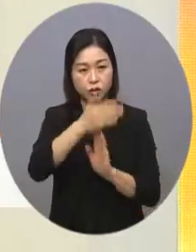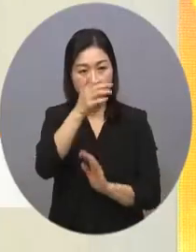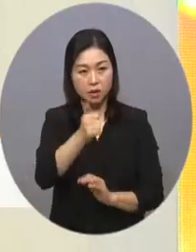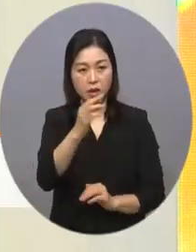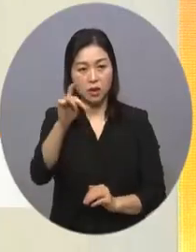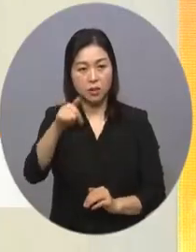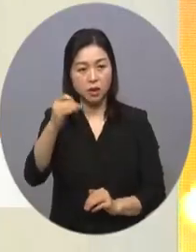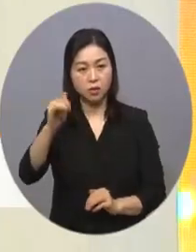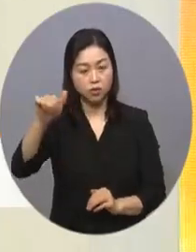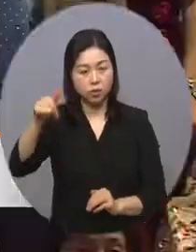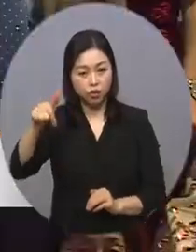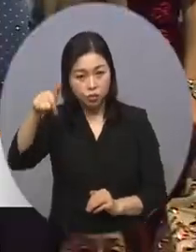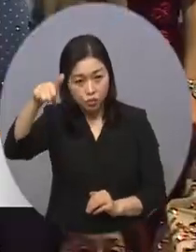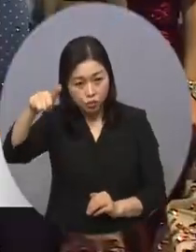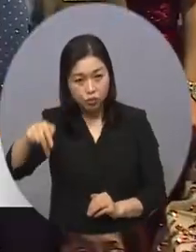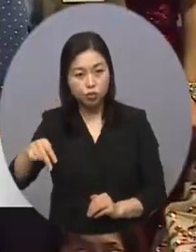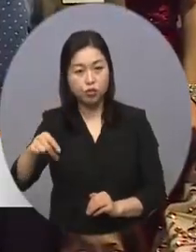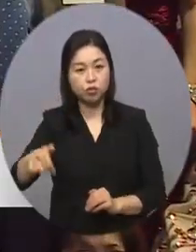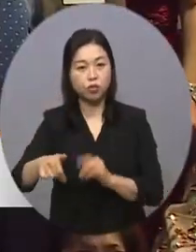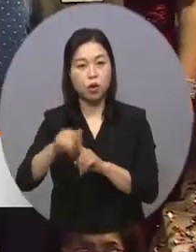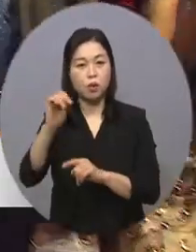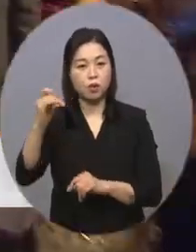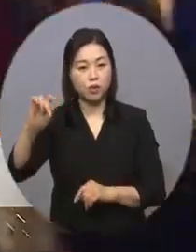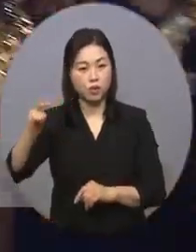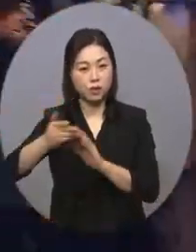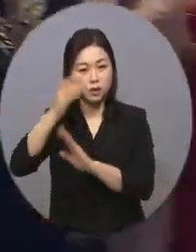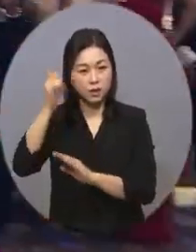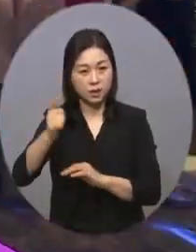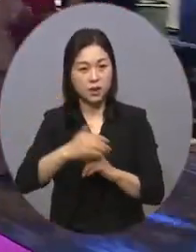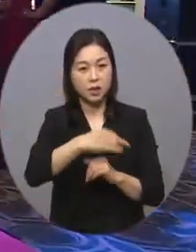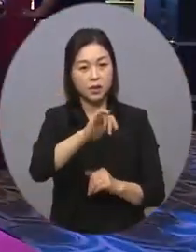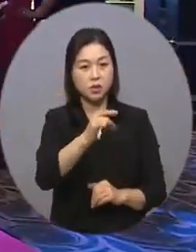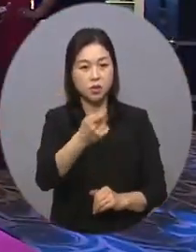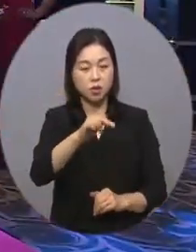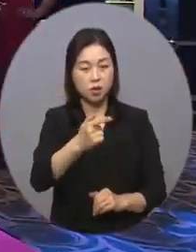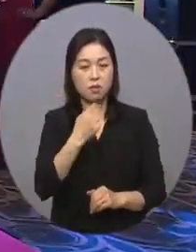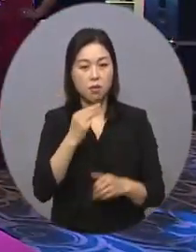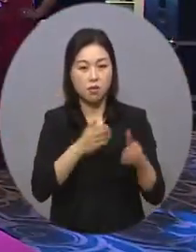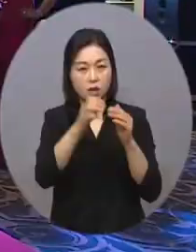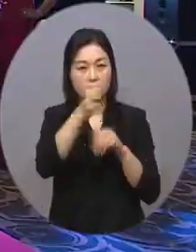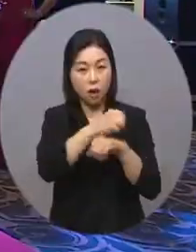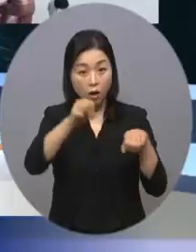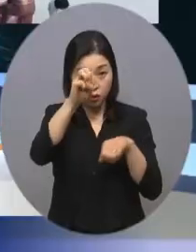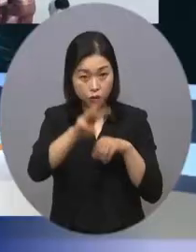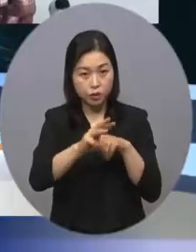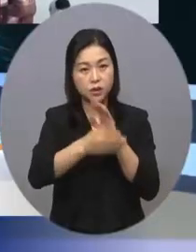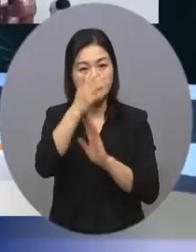박윤국 포천시장, 신동헌 경기 광주시장 등이 수상했습니다.